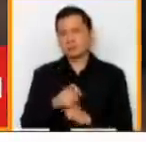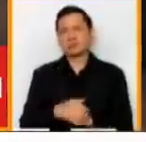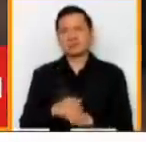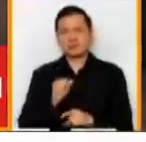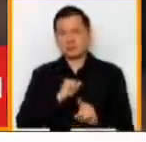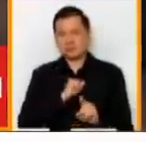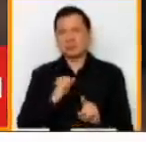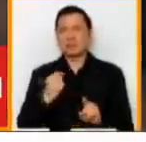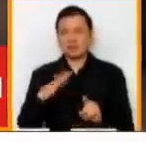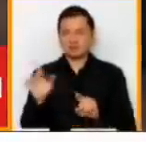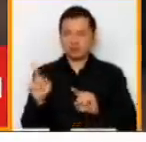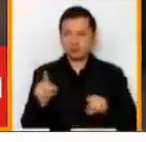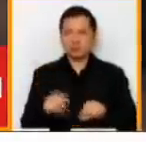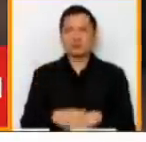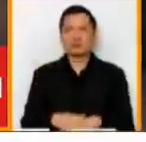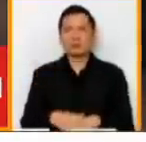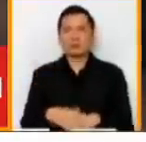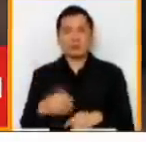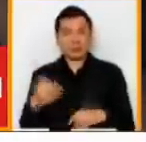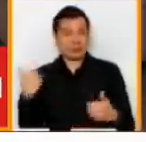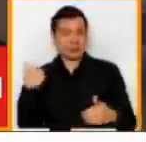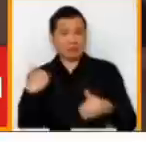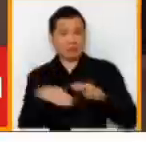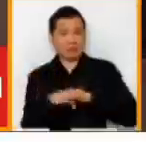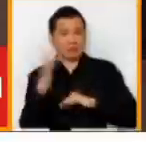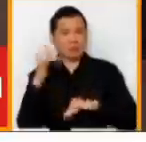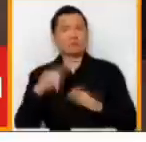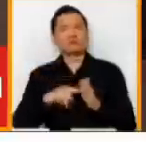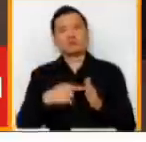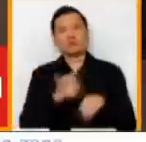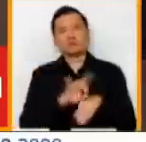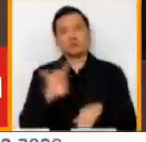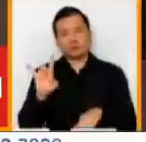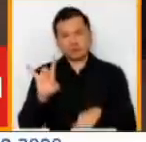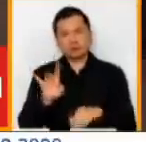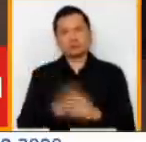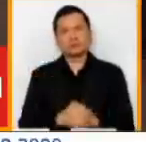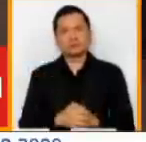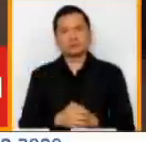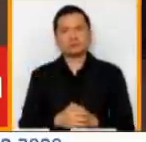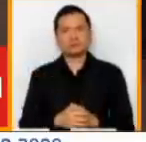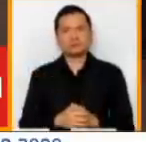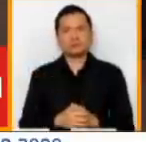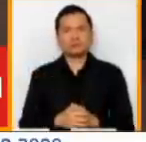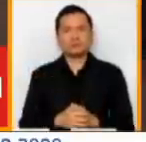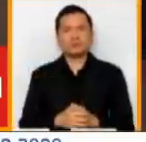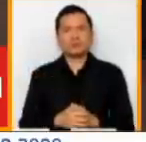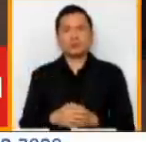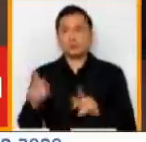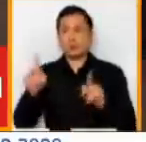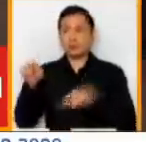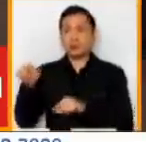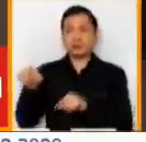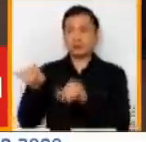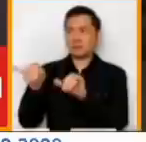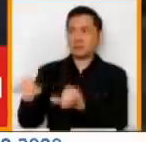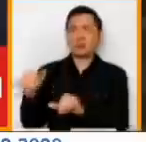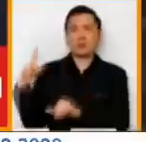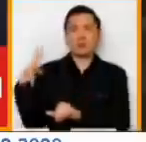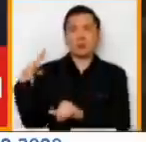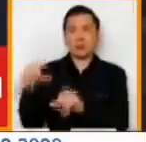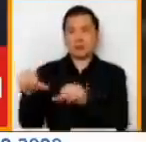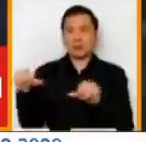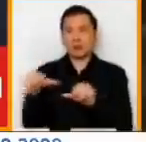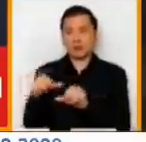dito dahil alas 8 pa nga magsisimula yung filing ng COC. So nasa waiting area sila doon sa labas. So ito po nakikita ninyo,